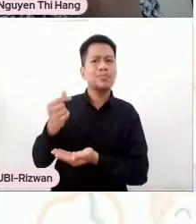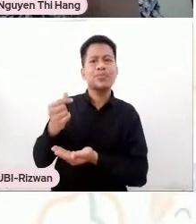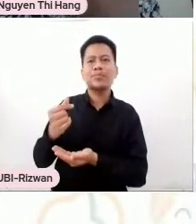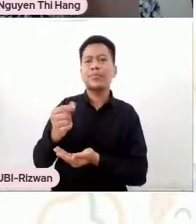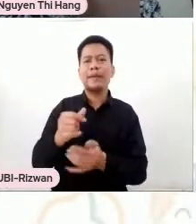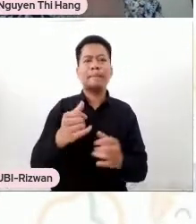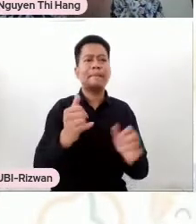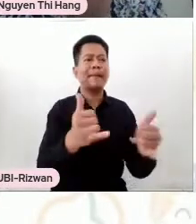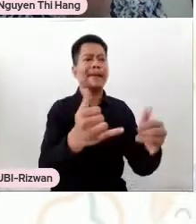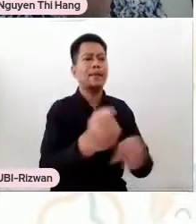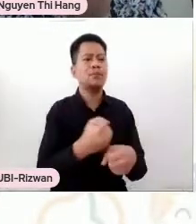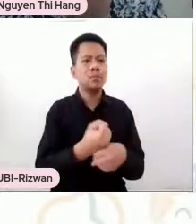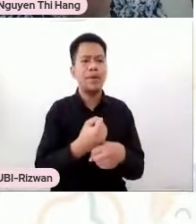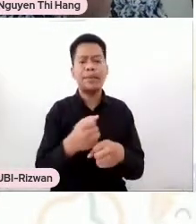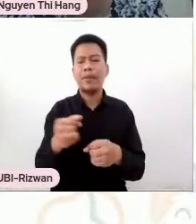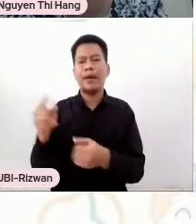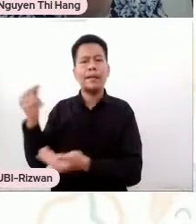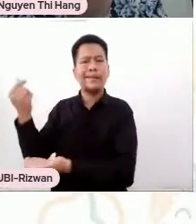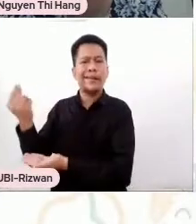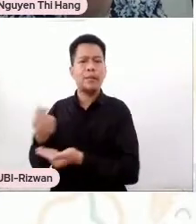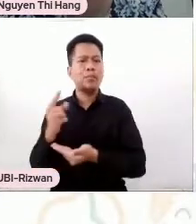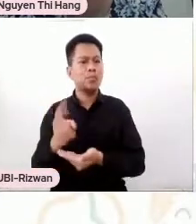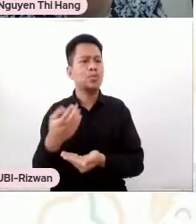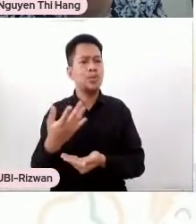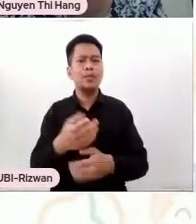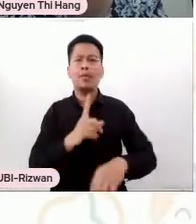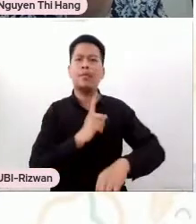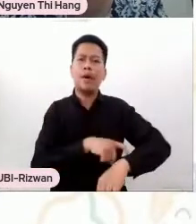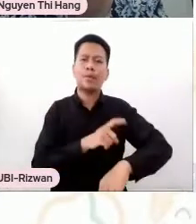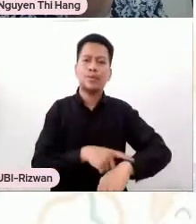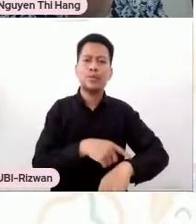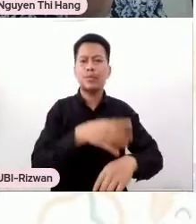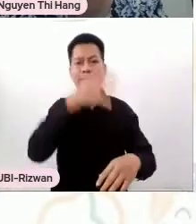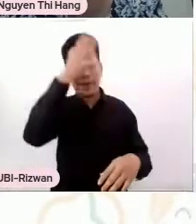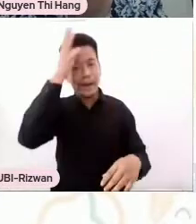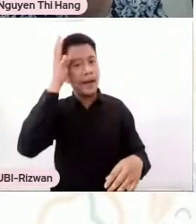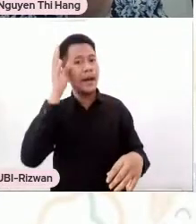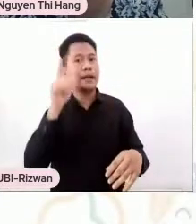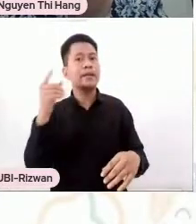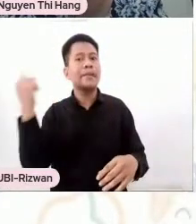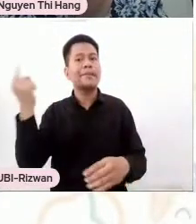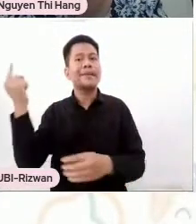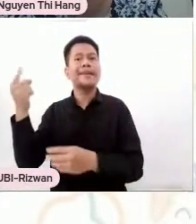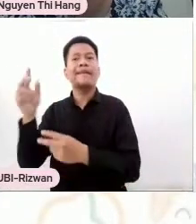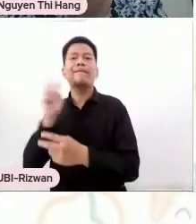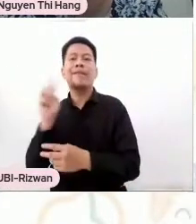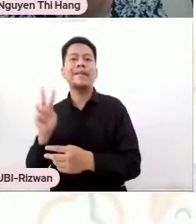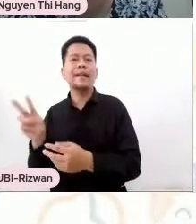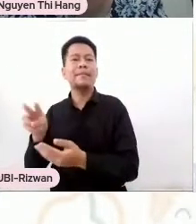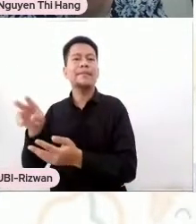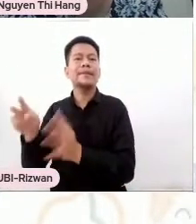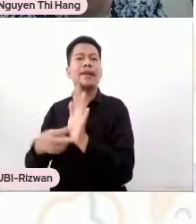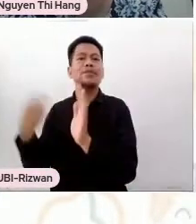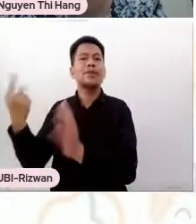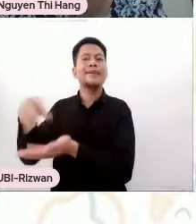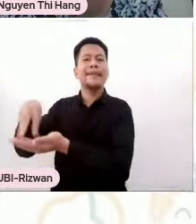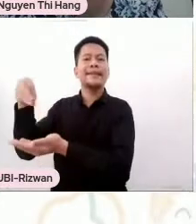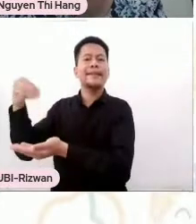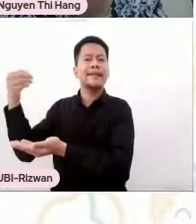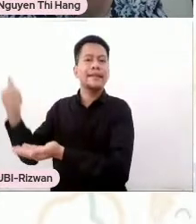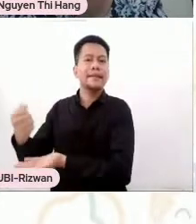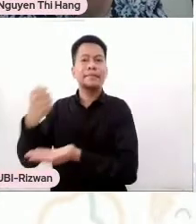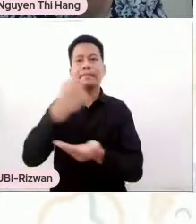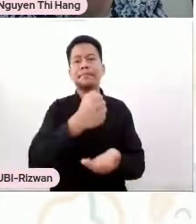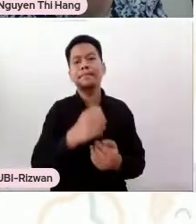waktu tenaga juga. Jadi ini memang pemerintah di Vietnam di center di National Center itu yang mendukung